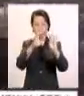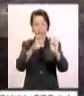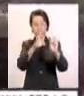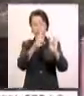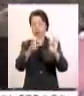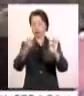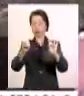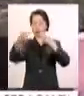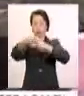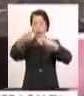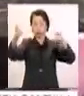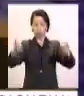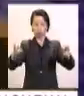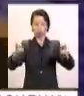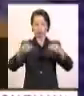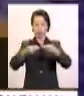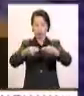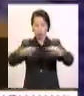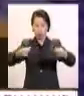itu.